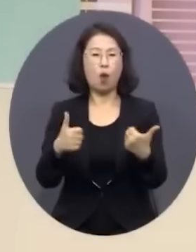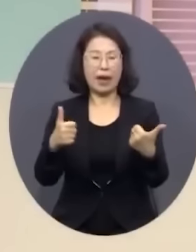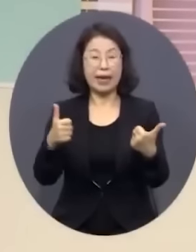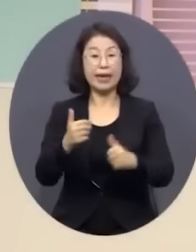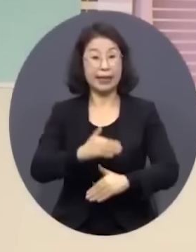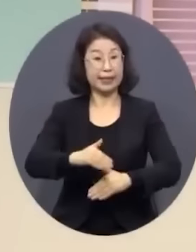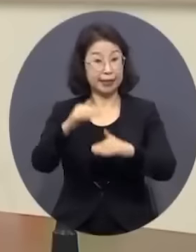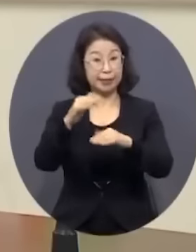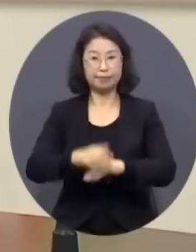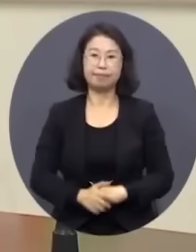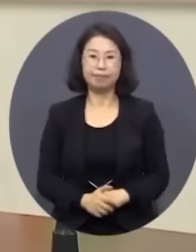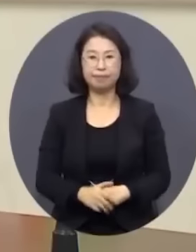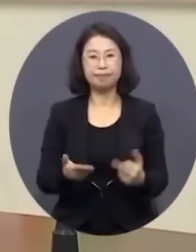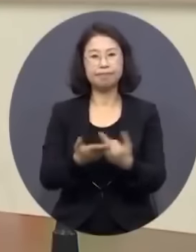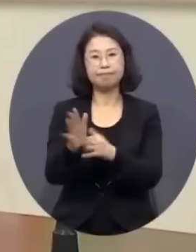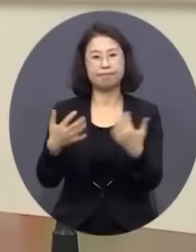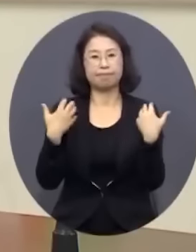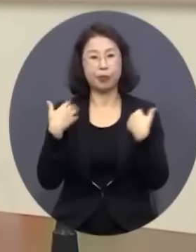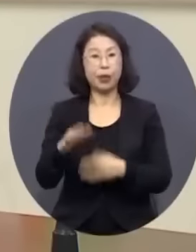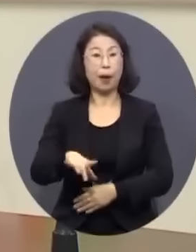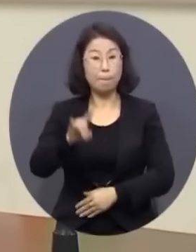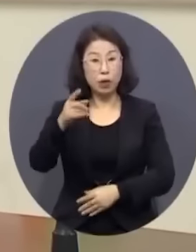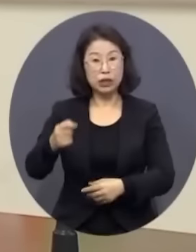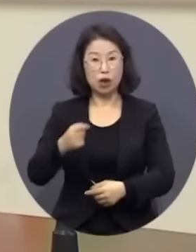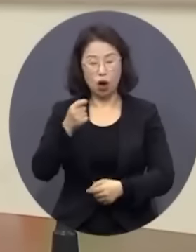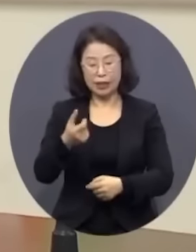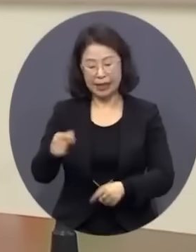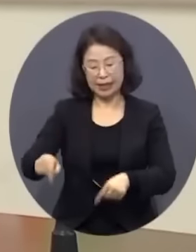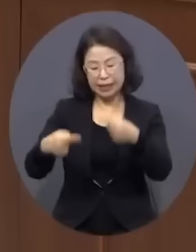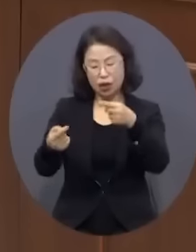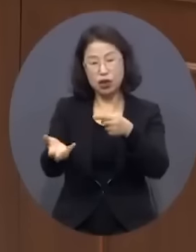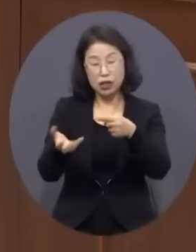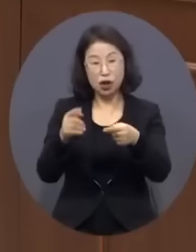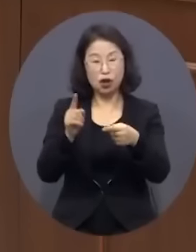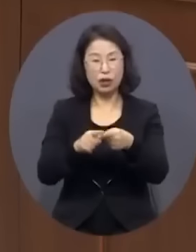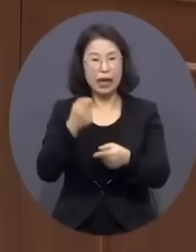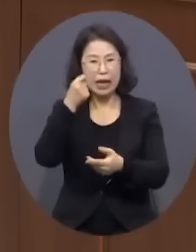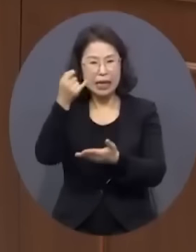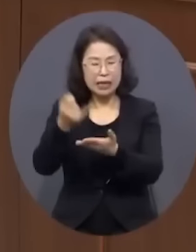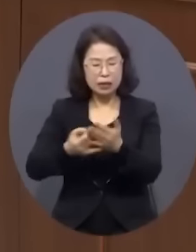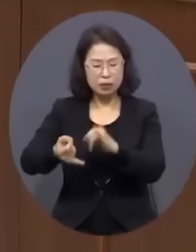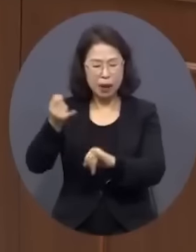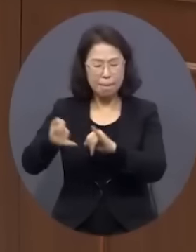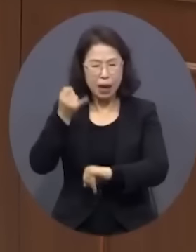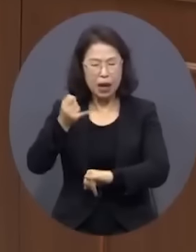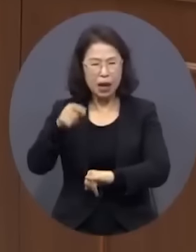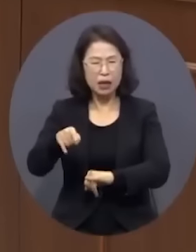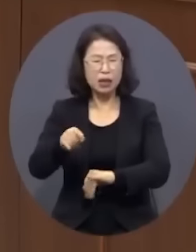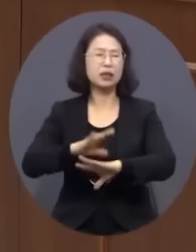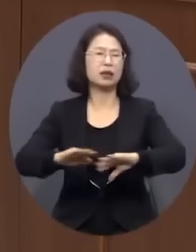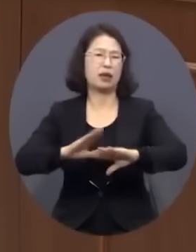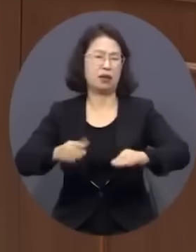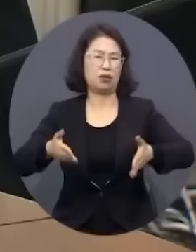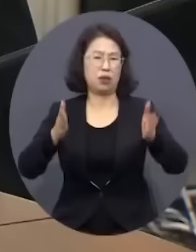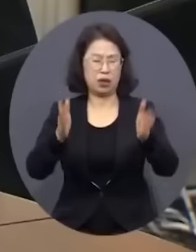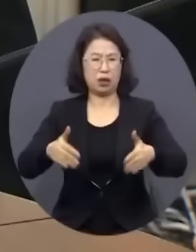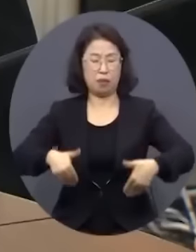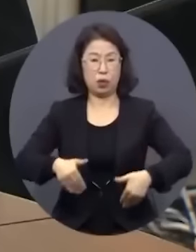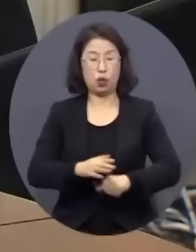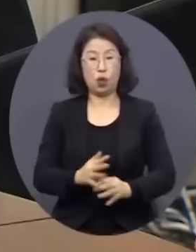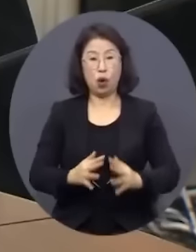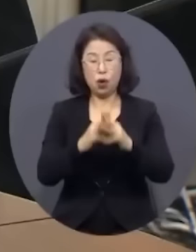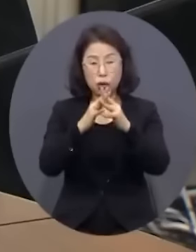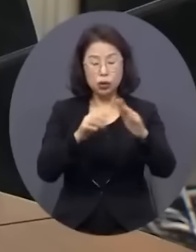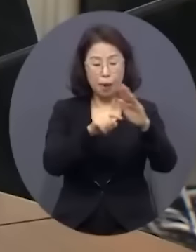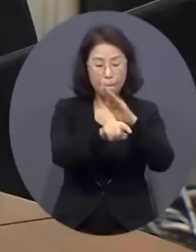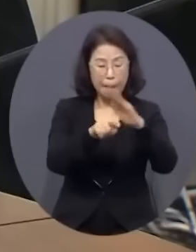열었습니다. 제주도는 우선 설 명절 전까지를 체불임금 청산 집중 지도기간으로 정하고 건설 현장